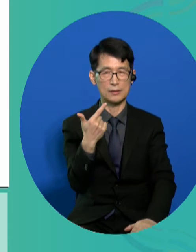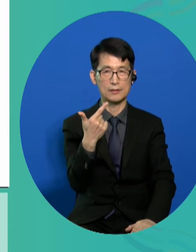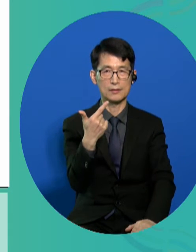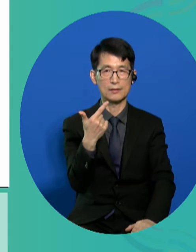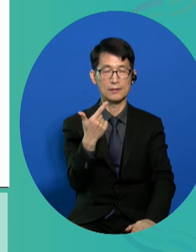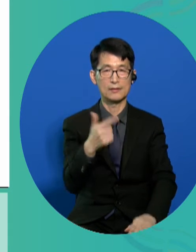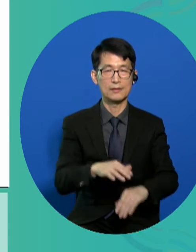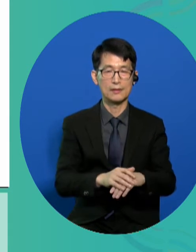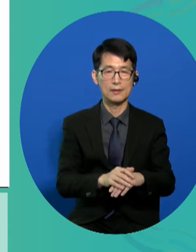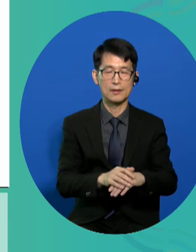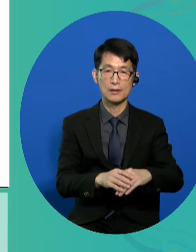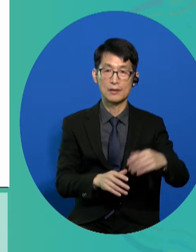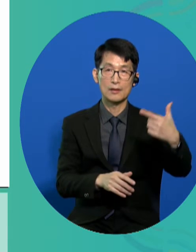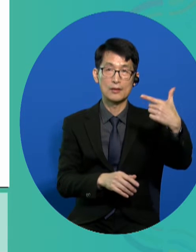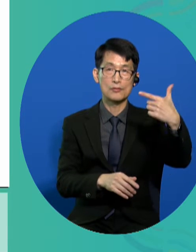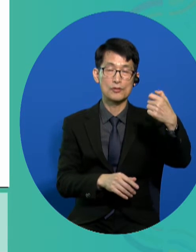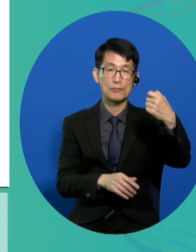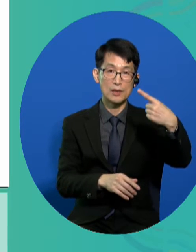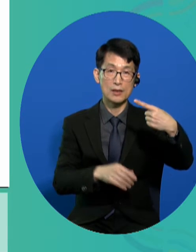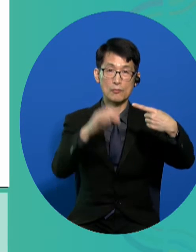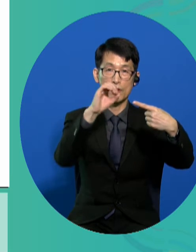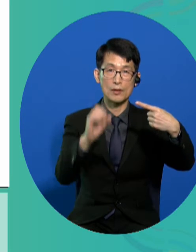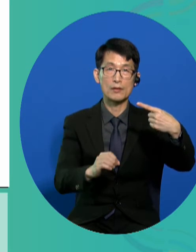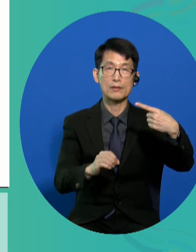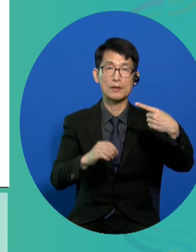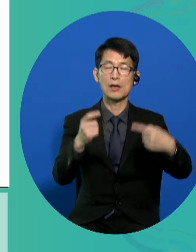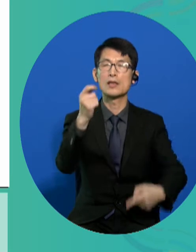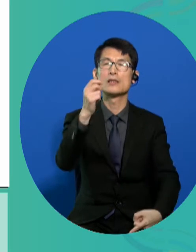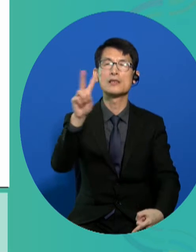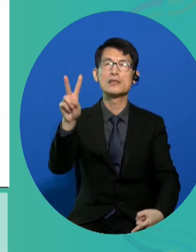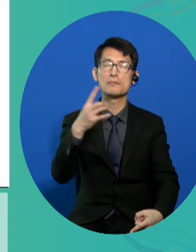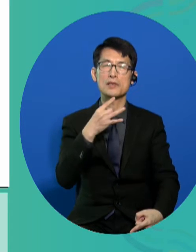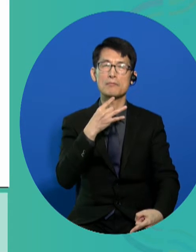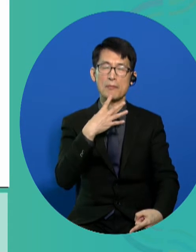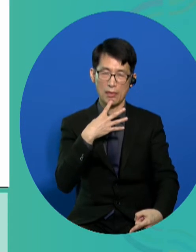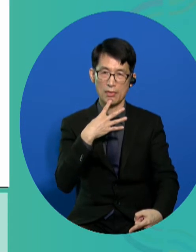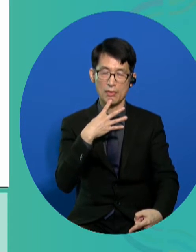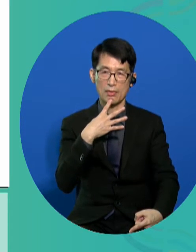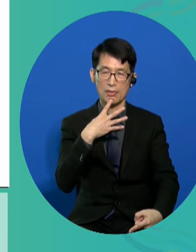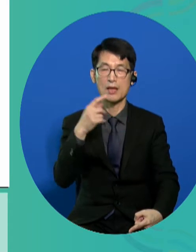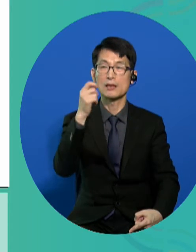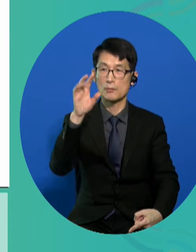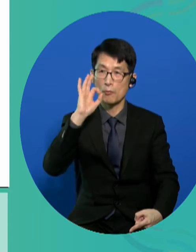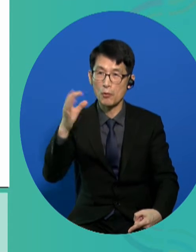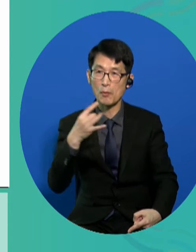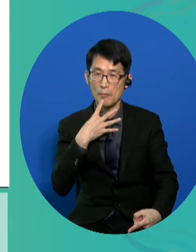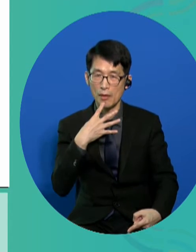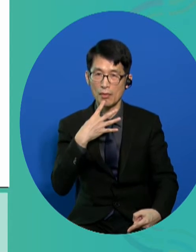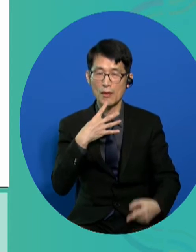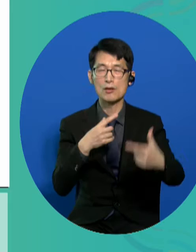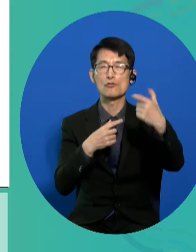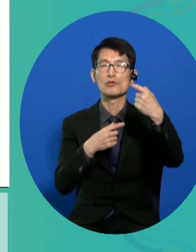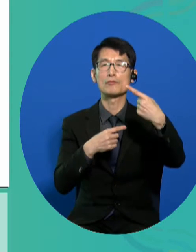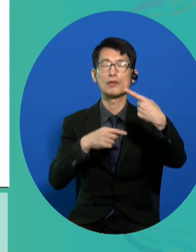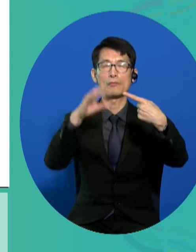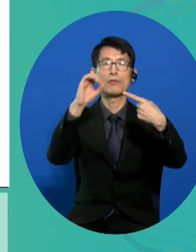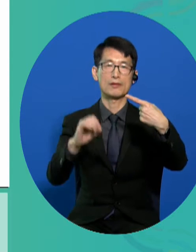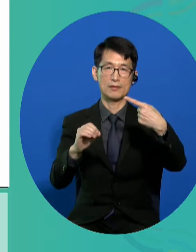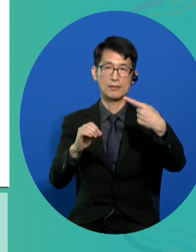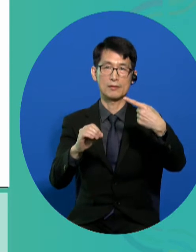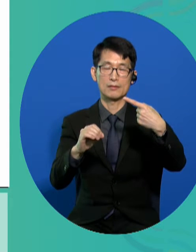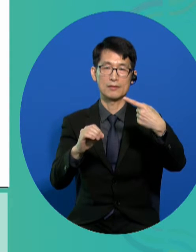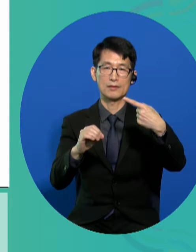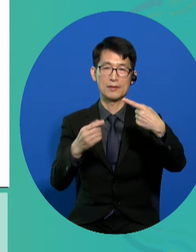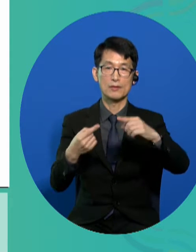보면은요, 61%의 국가가 텔레비전과 관련해서 일종의 접근성 정책을 가지고 있는 것을 볼 수가 있습니다. 국가들이